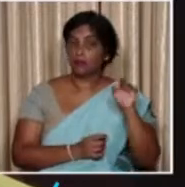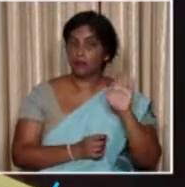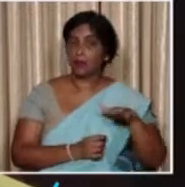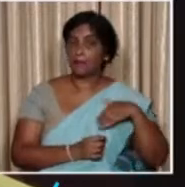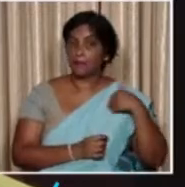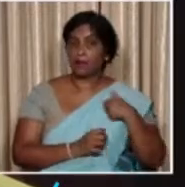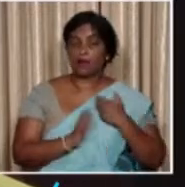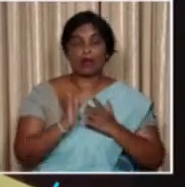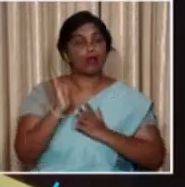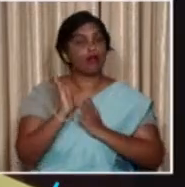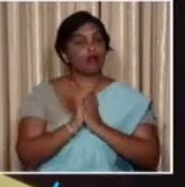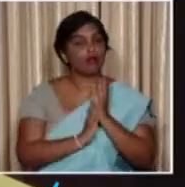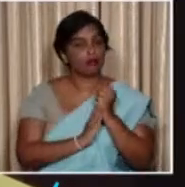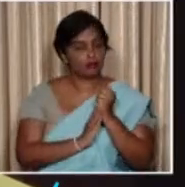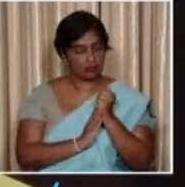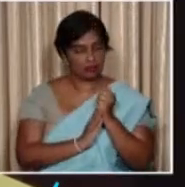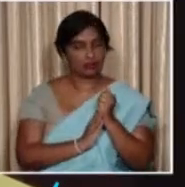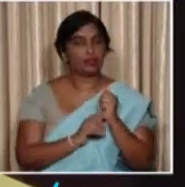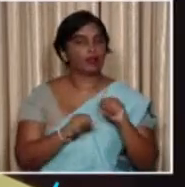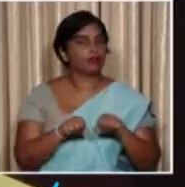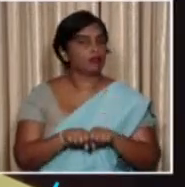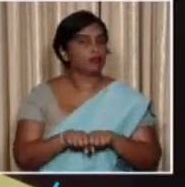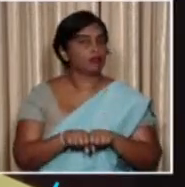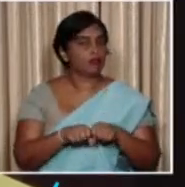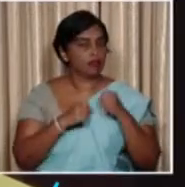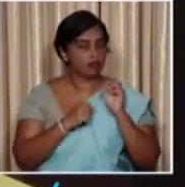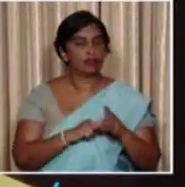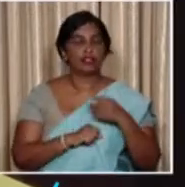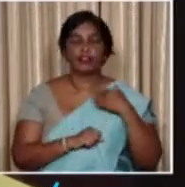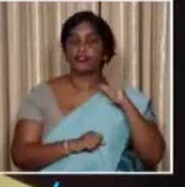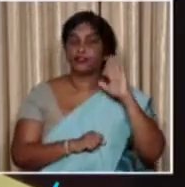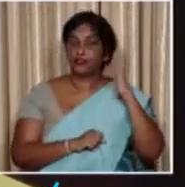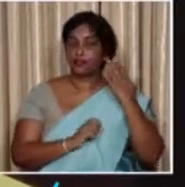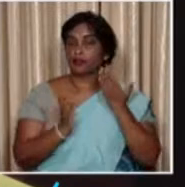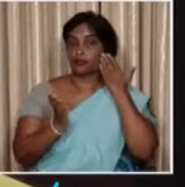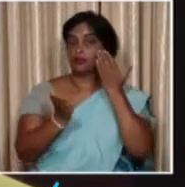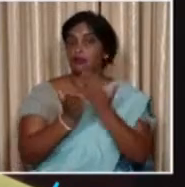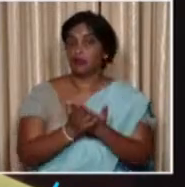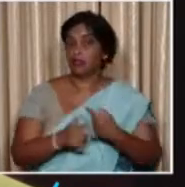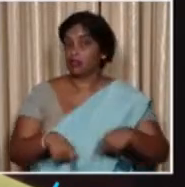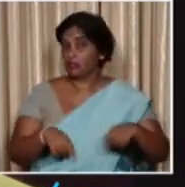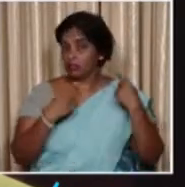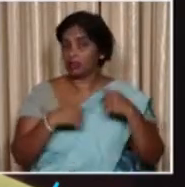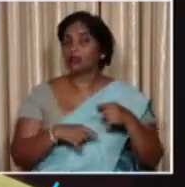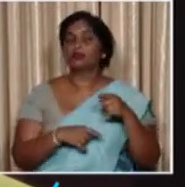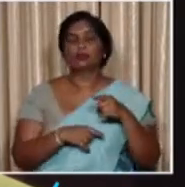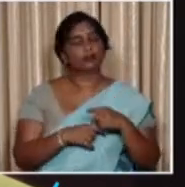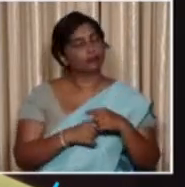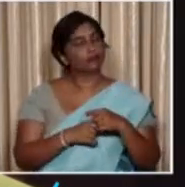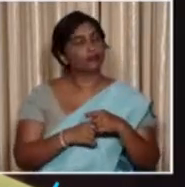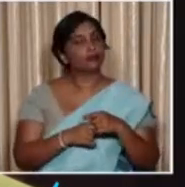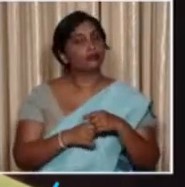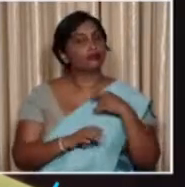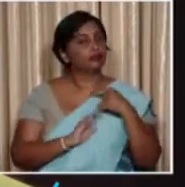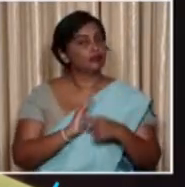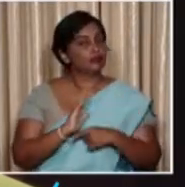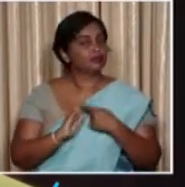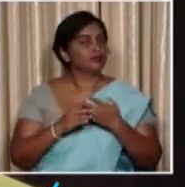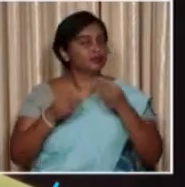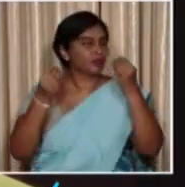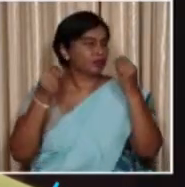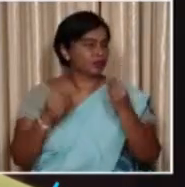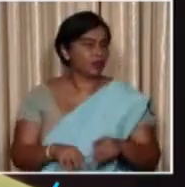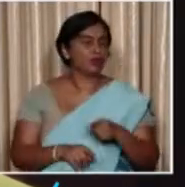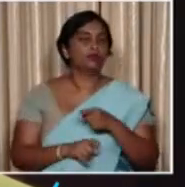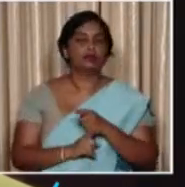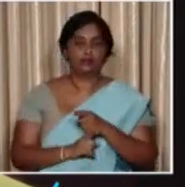මූලික අයිතිවාසිකම් උල්ලංඝනය කරයි කියලා විශේෂයෙන්ම ඉදිරිපත් කරපු තර්ක තුල මේ රට බංකොලොත්